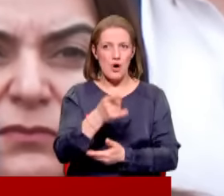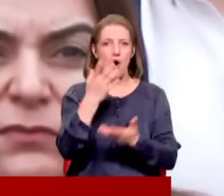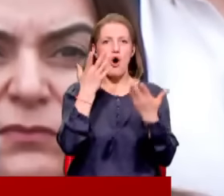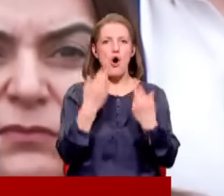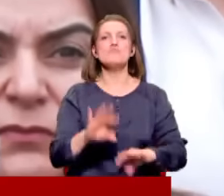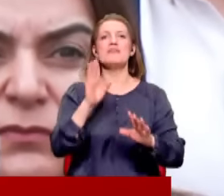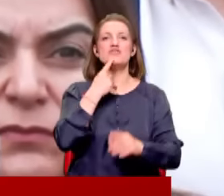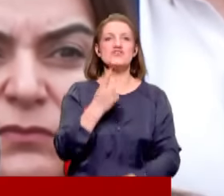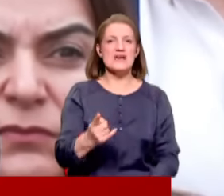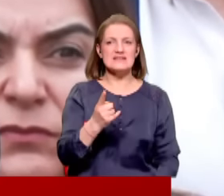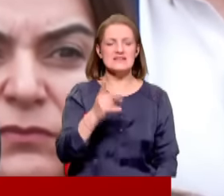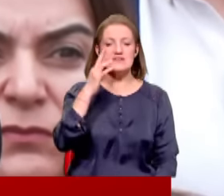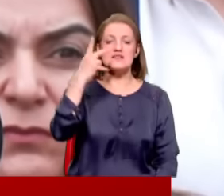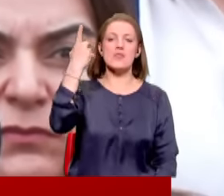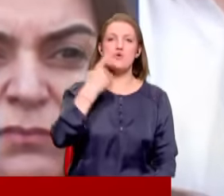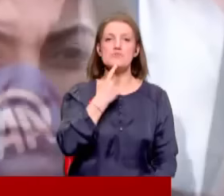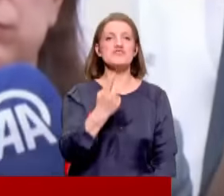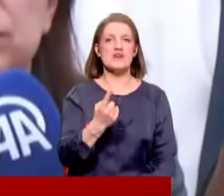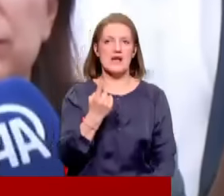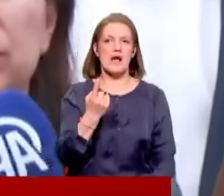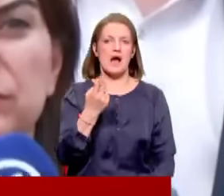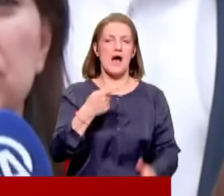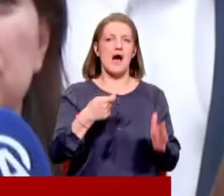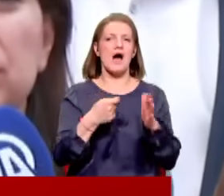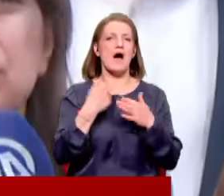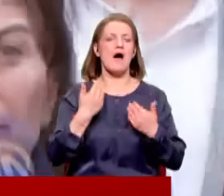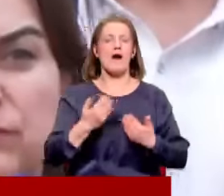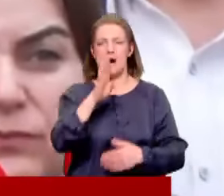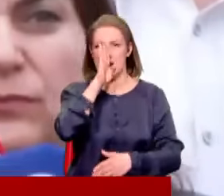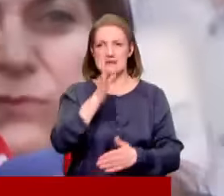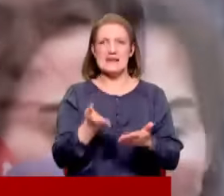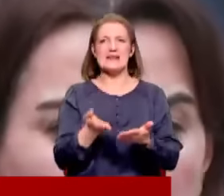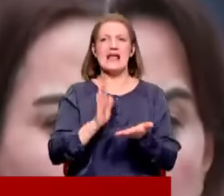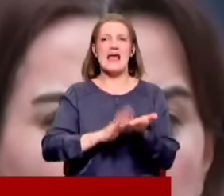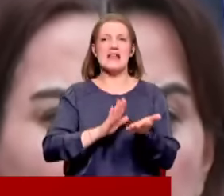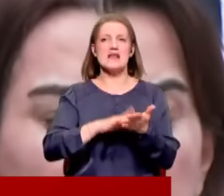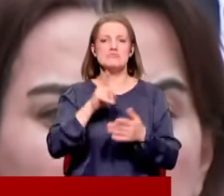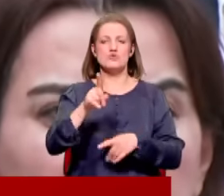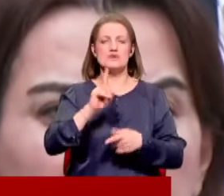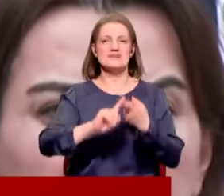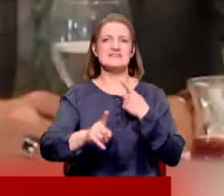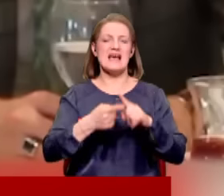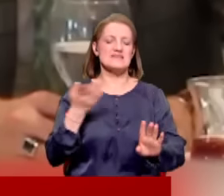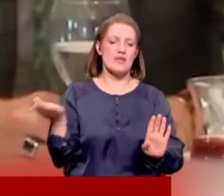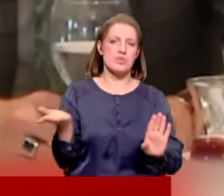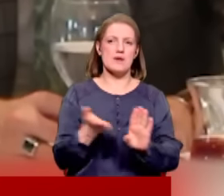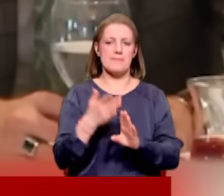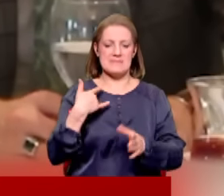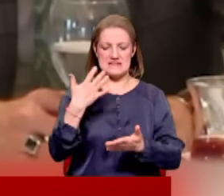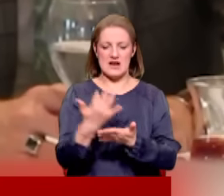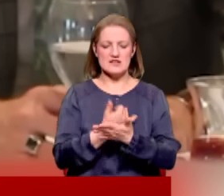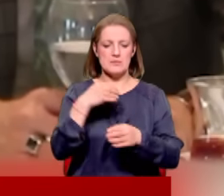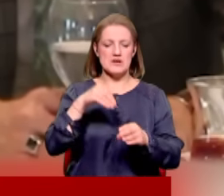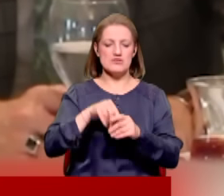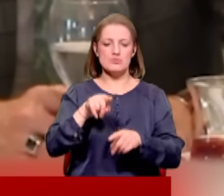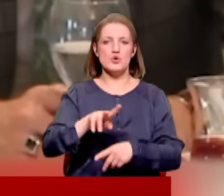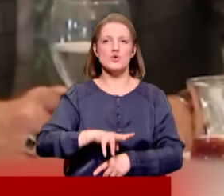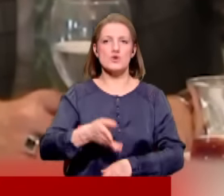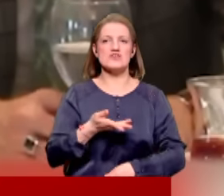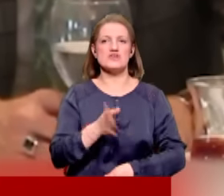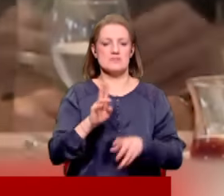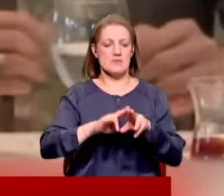Olmadı diyeceksin, tanımıyorum diyeceksin. Adalet Bakanlığı eliyle bu bir siyasi darbedir. Biz kazanmak için bu yola çıkmışız.